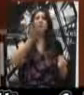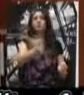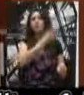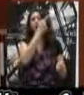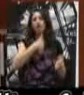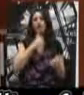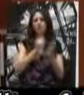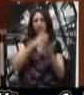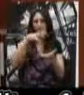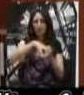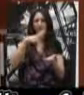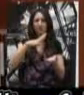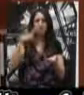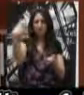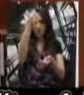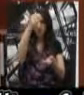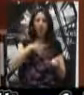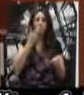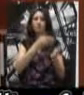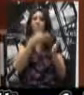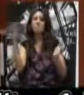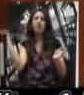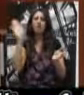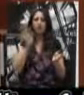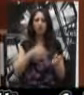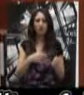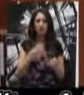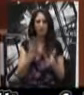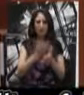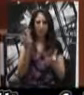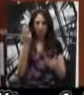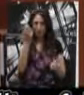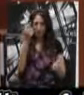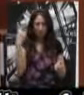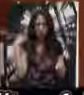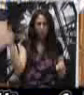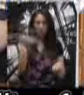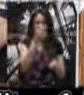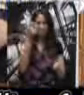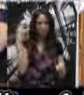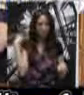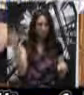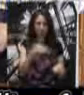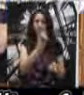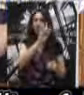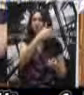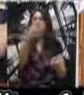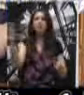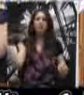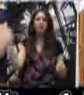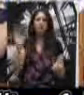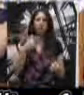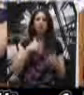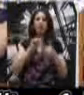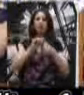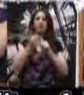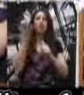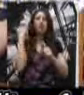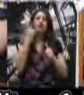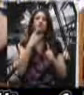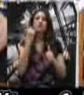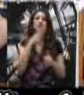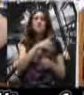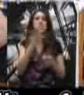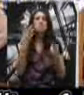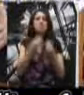كمان قضيه طرد. قال لي عشان خاطر كنت كل شو ما فيش شهر والحكومه تيجي تاخدك. انت اوضاعك، انت متجوزه؟ انا متطلقه بقى لي 10